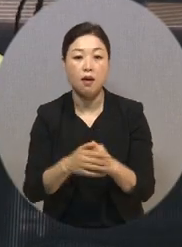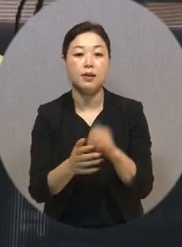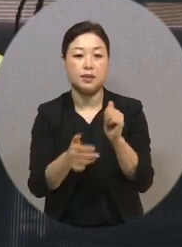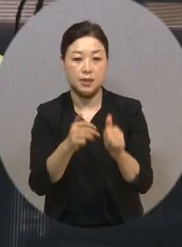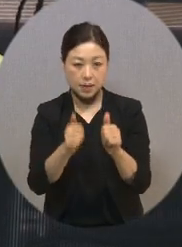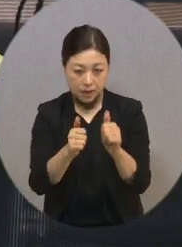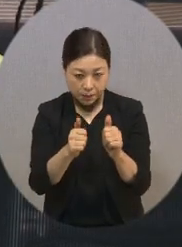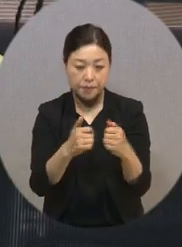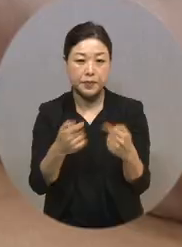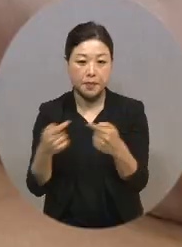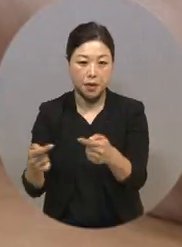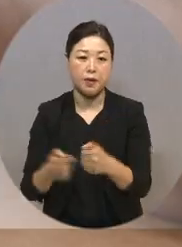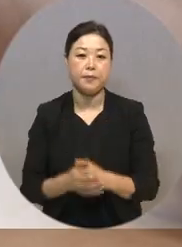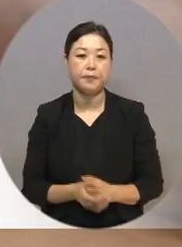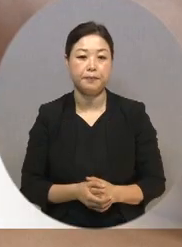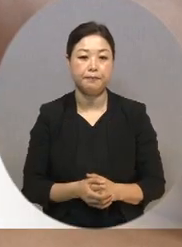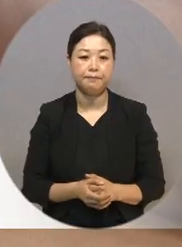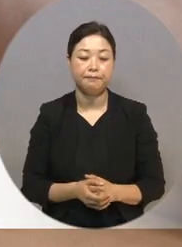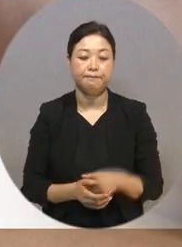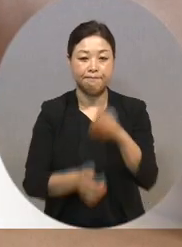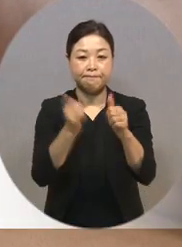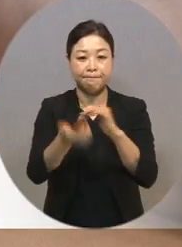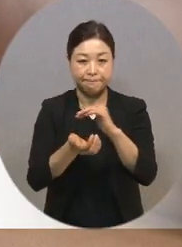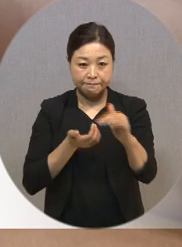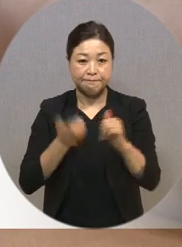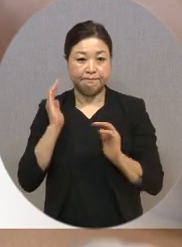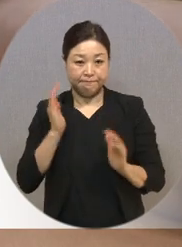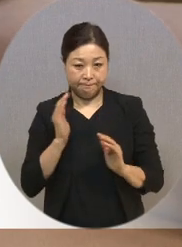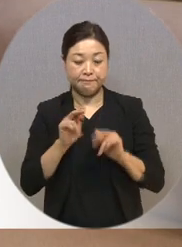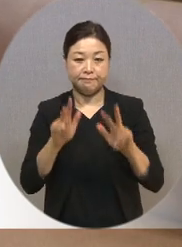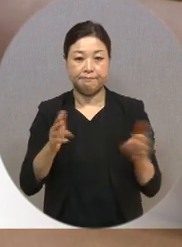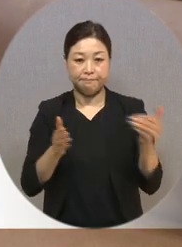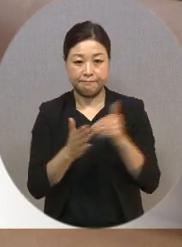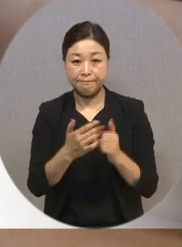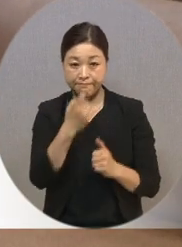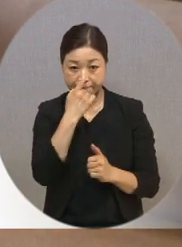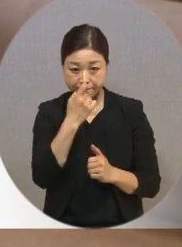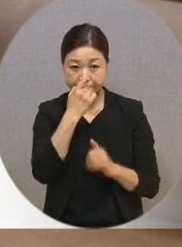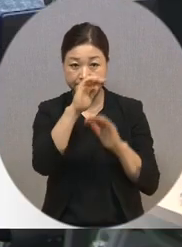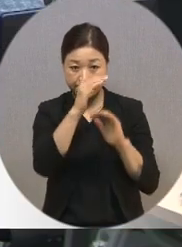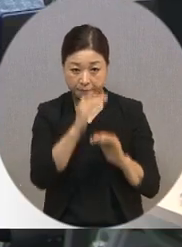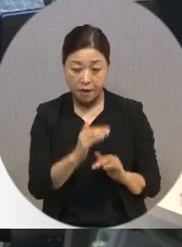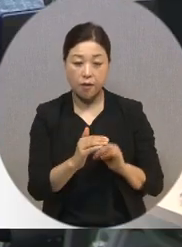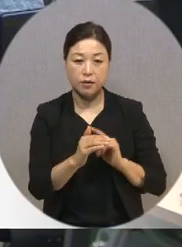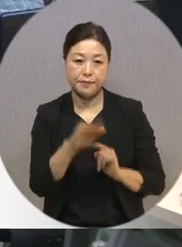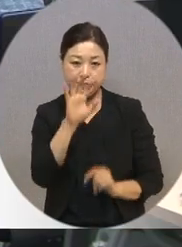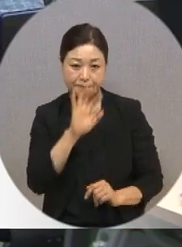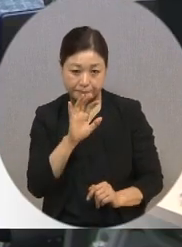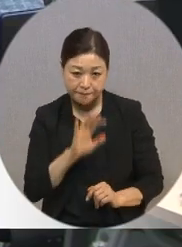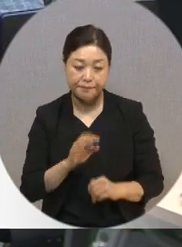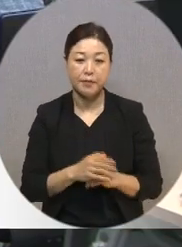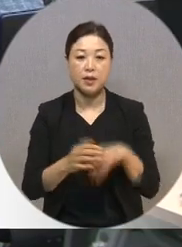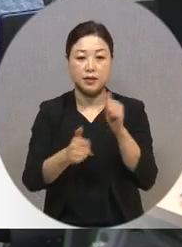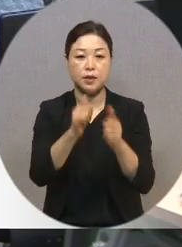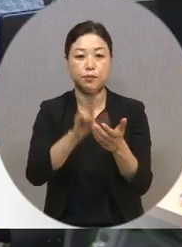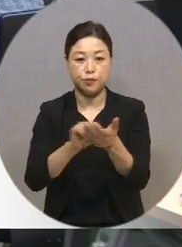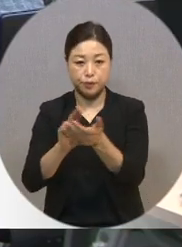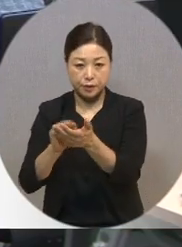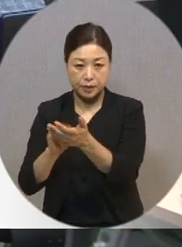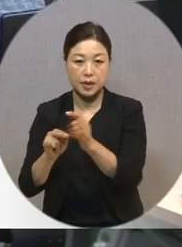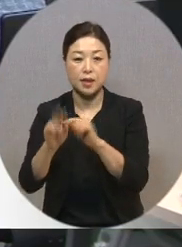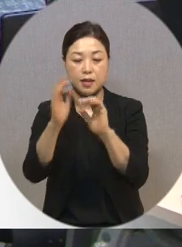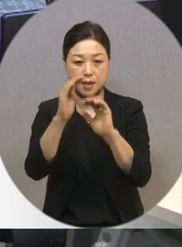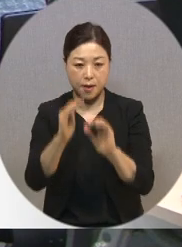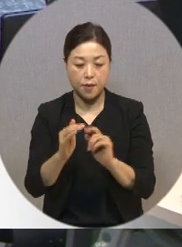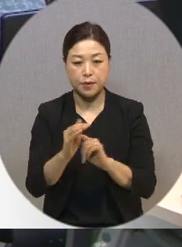응시했습니다. 시험 전 수강생들이 지금까지 꾸준히 학습해왔던 내용들을 복습하고 시험 문제에 대한